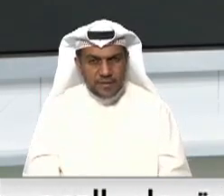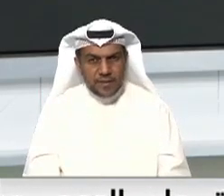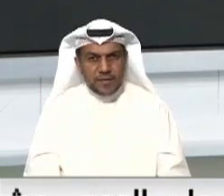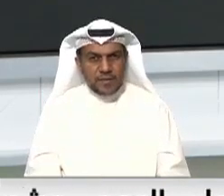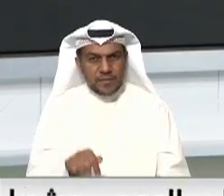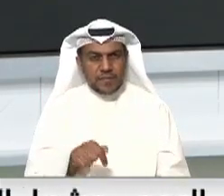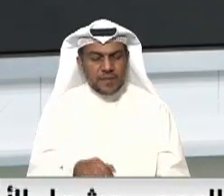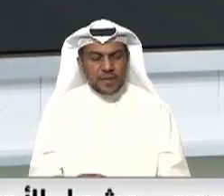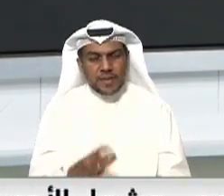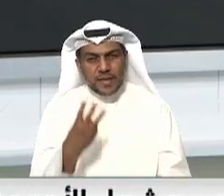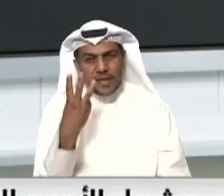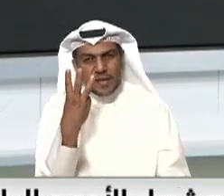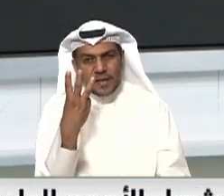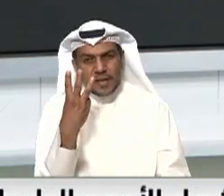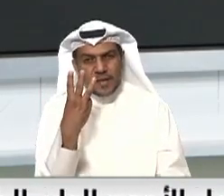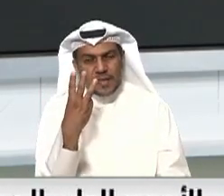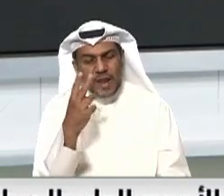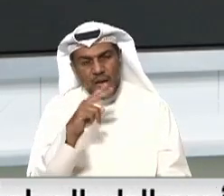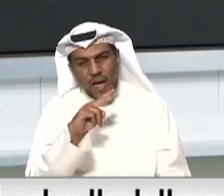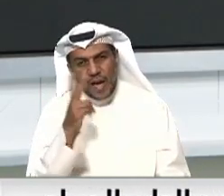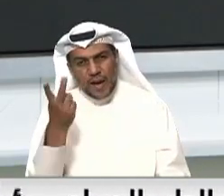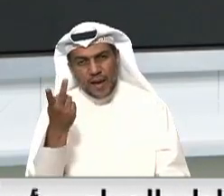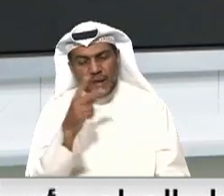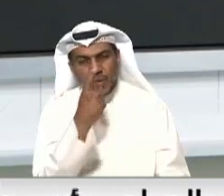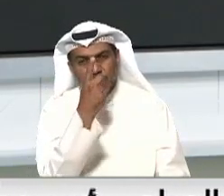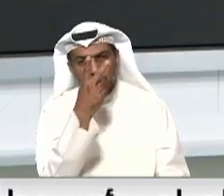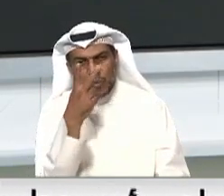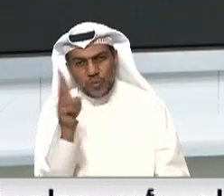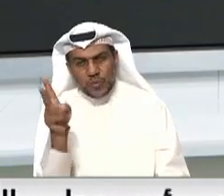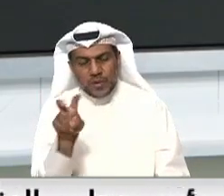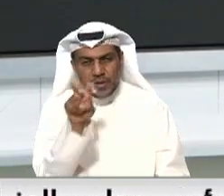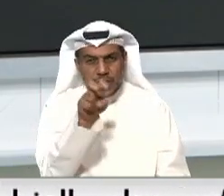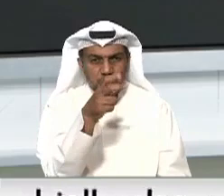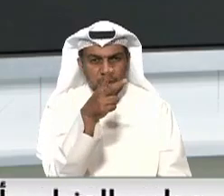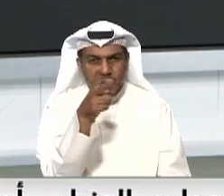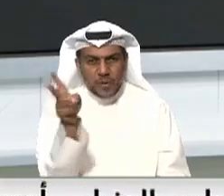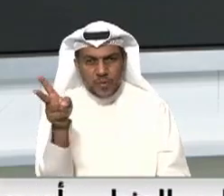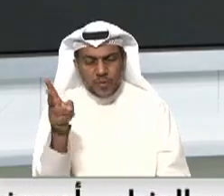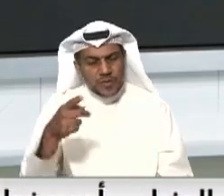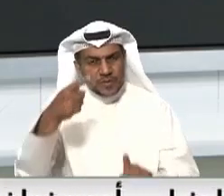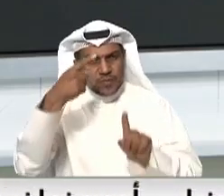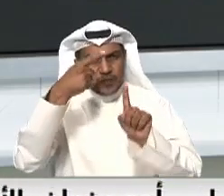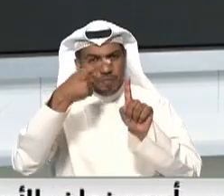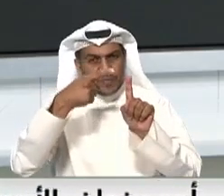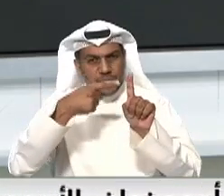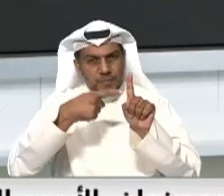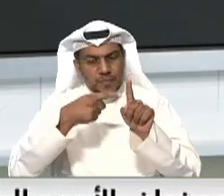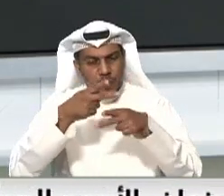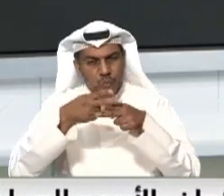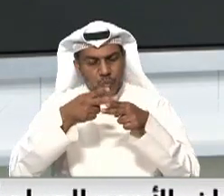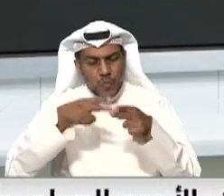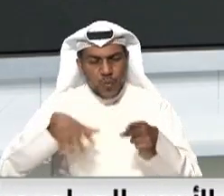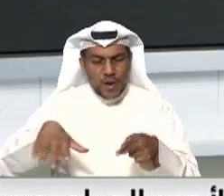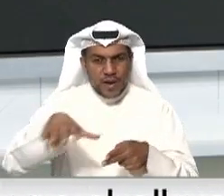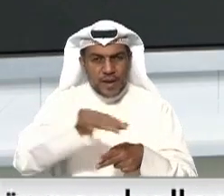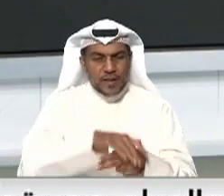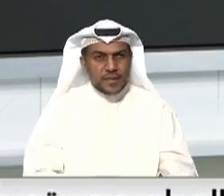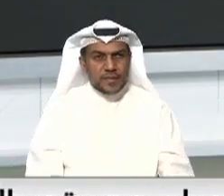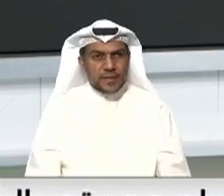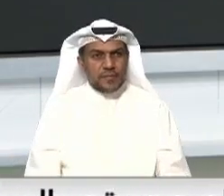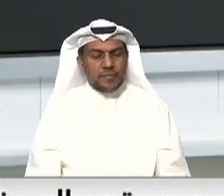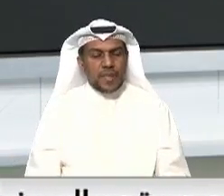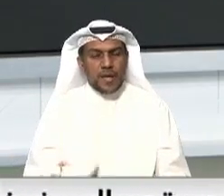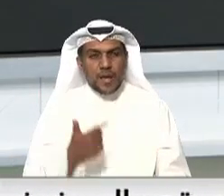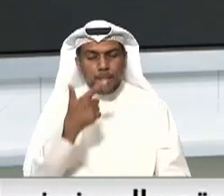تتفاوت درجات الحراره بشكل عام ما بين 21 الى 28 درجه مئويه في معظم المناطق البريه استمرار في